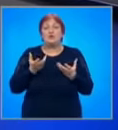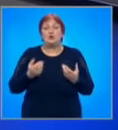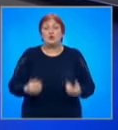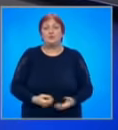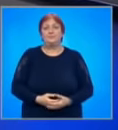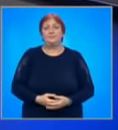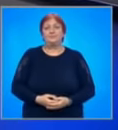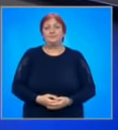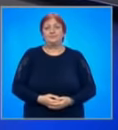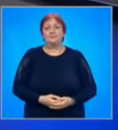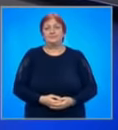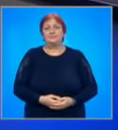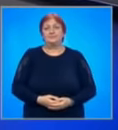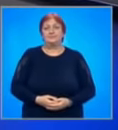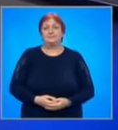случило?